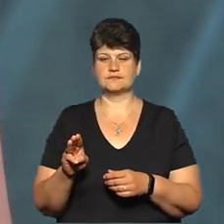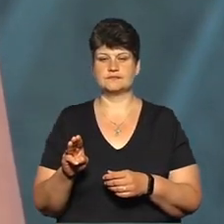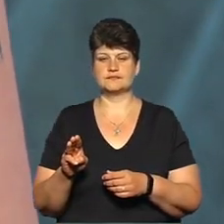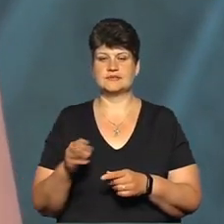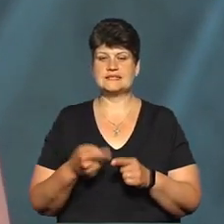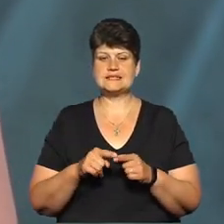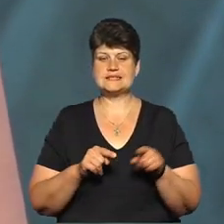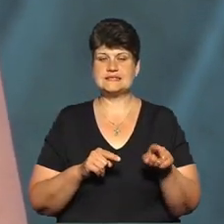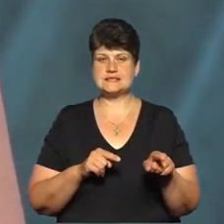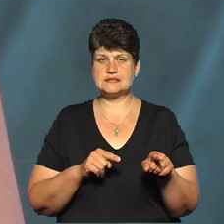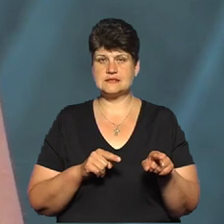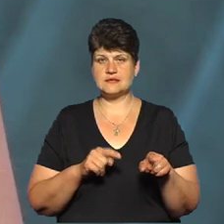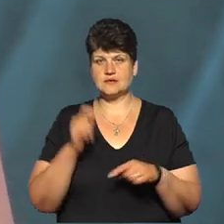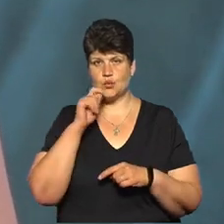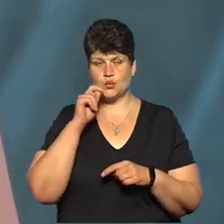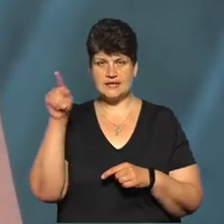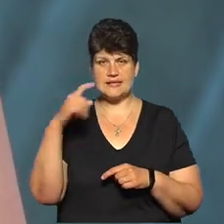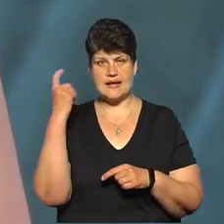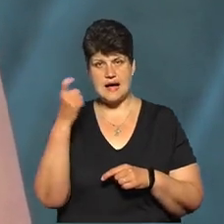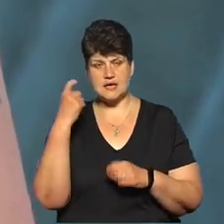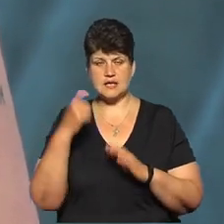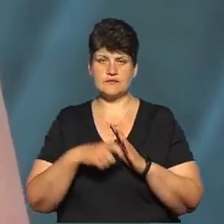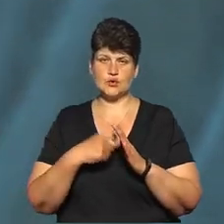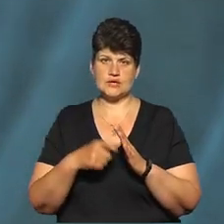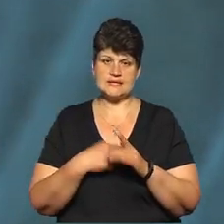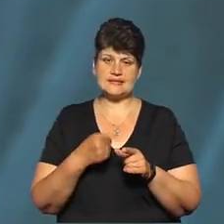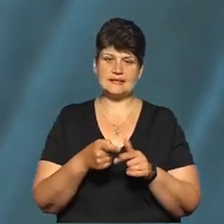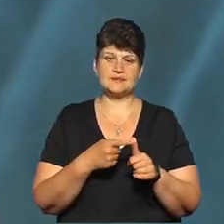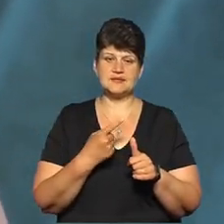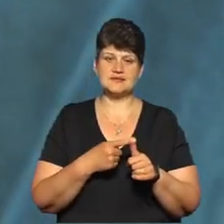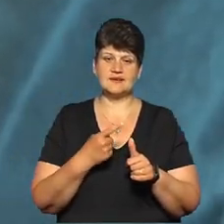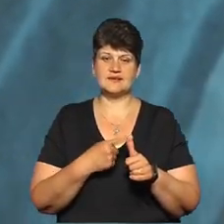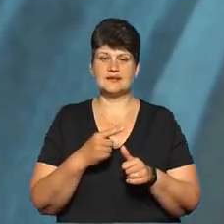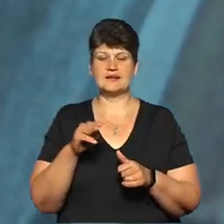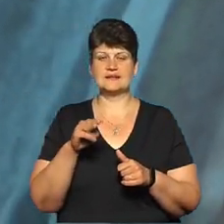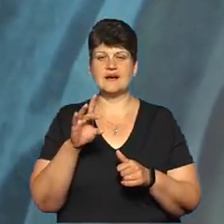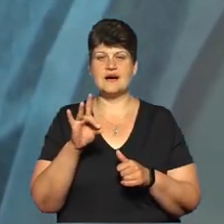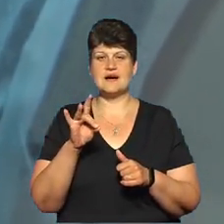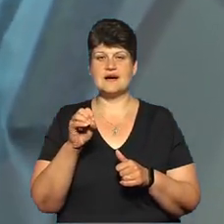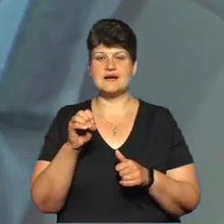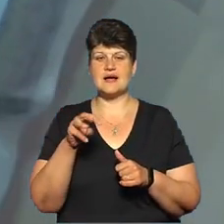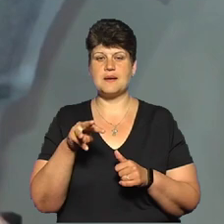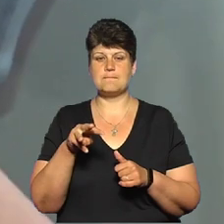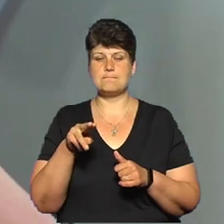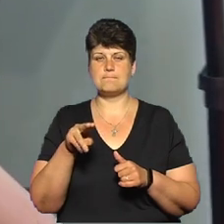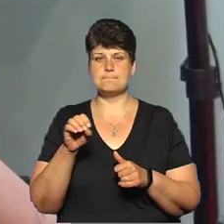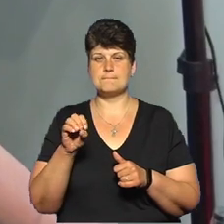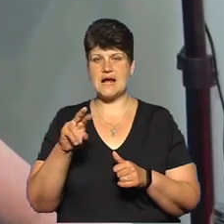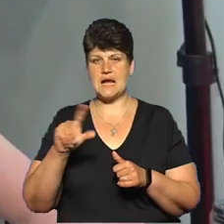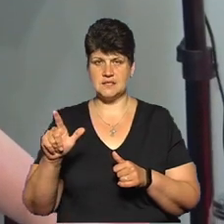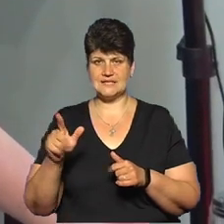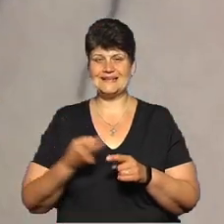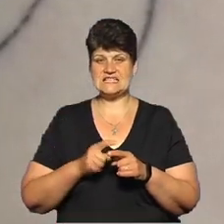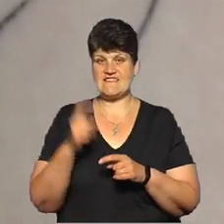на Восточній Україні, там Харків, Донецьк, так називають вешалку. Ну, це зв'язане більше як з домом, там, де я